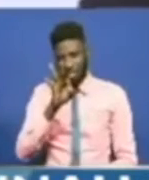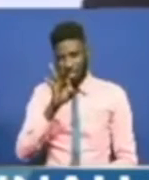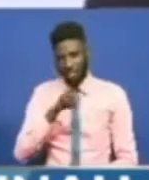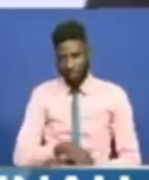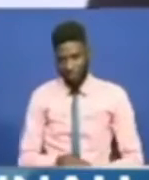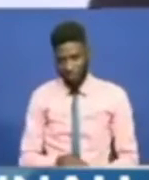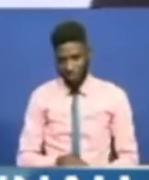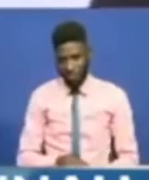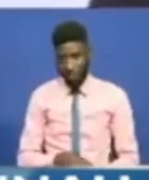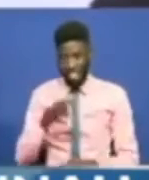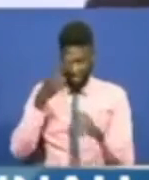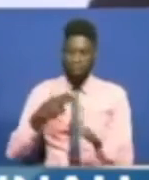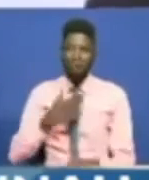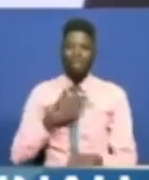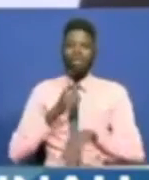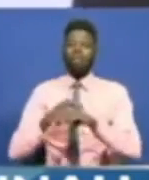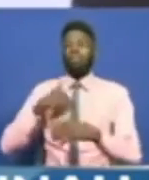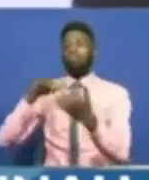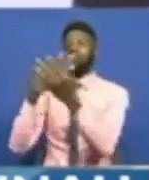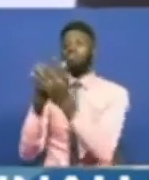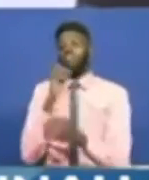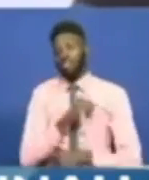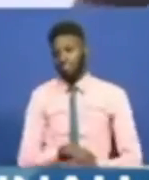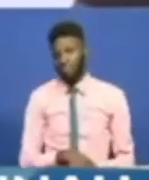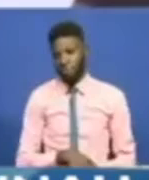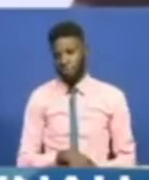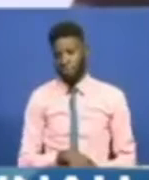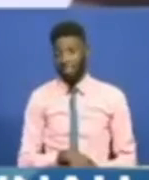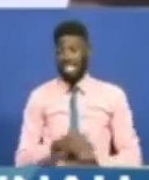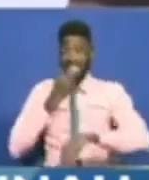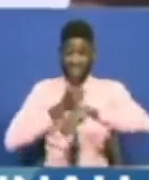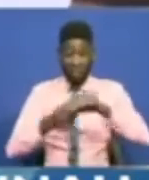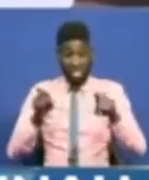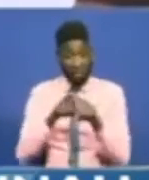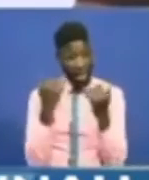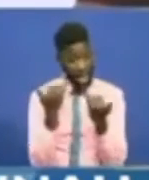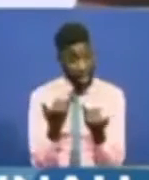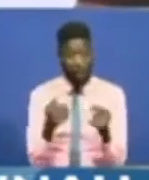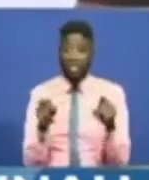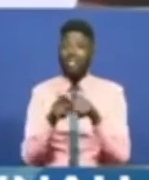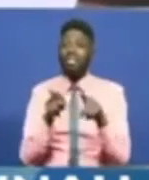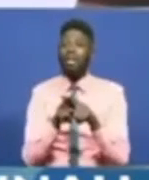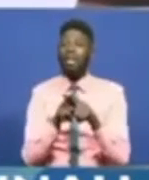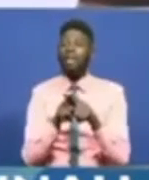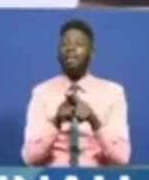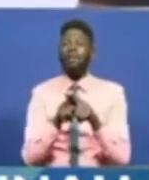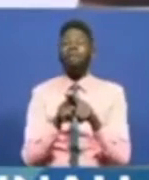15425. Hiyo ndio ilikuwa jina yangu ndani, huko ndani. Na saa kama hii tayari ulikuwa umefungwa kitambo